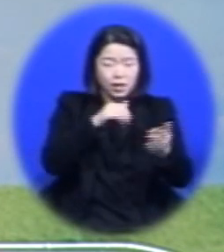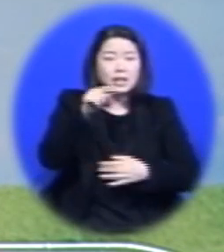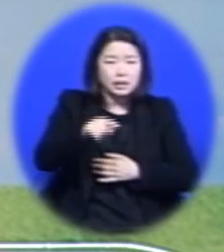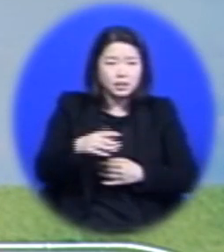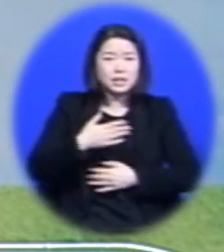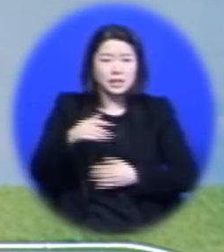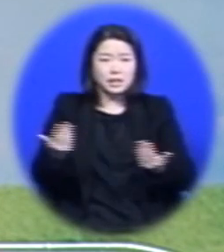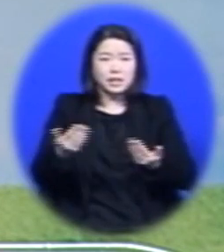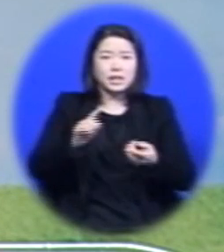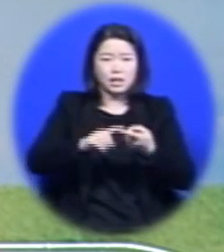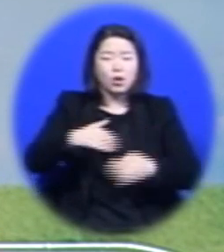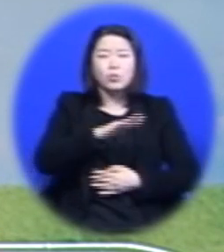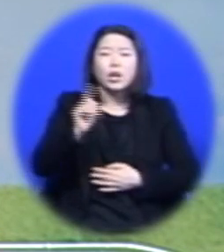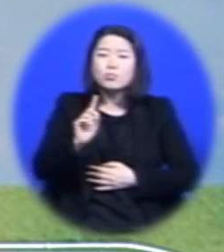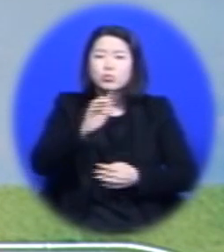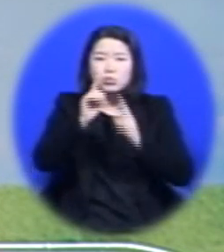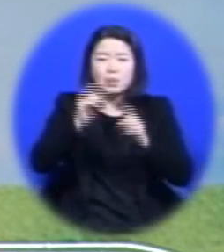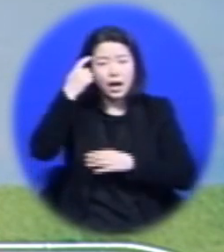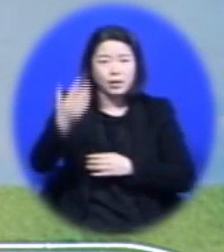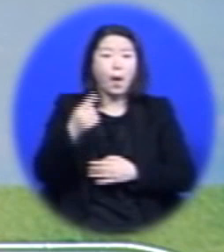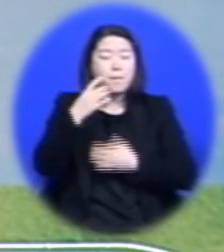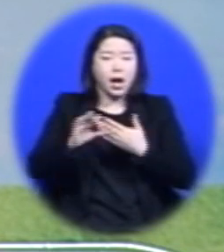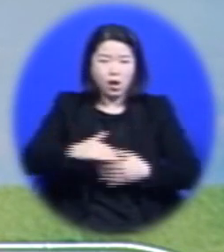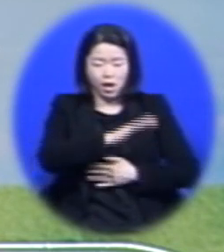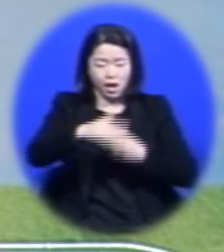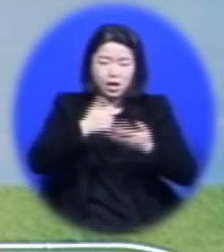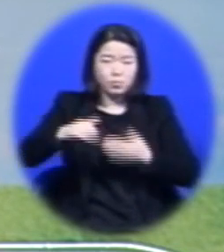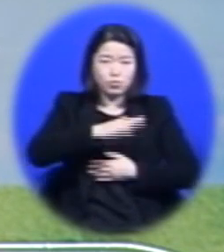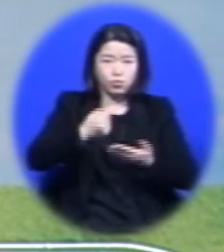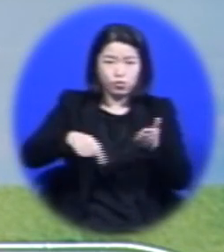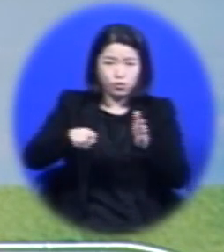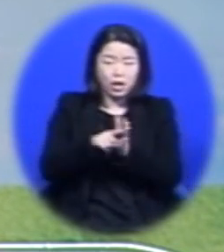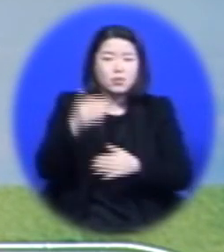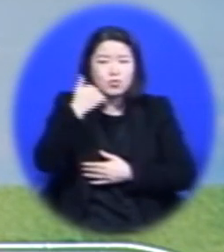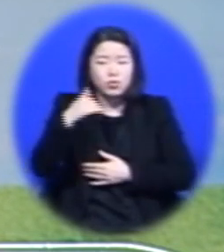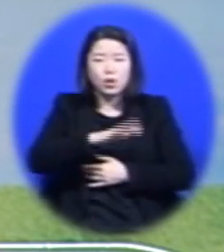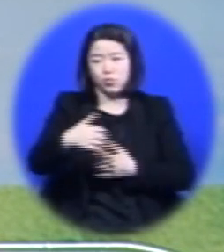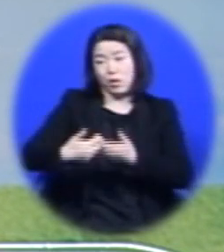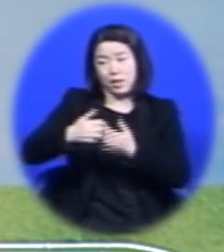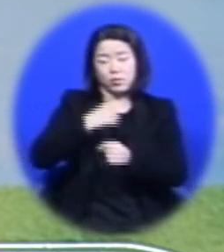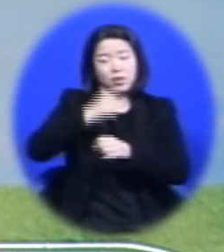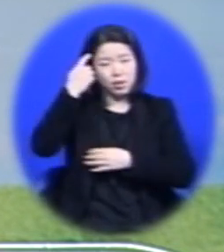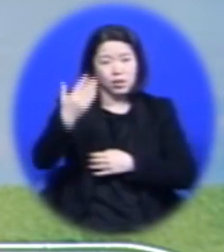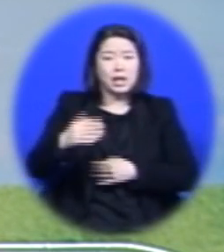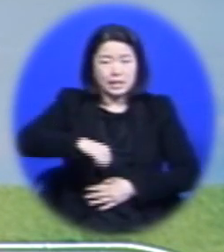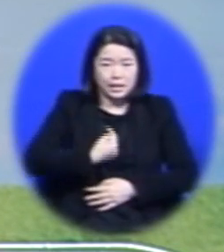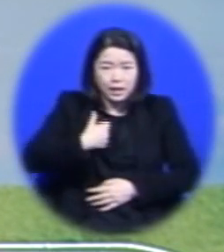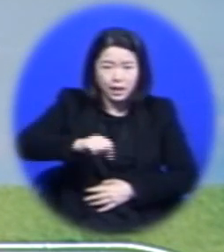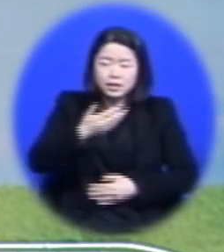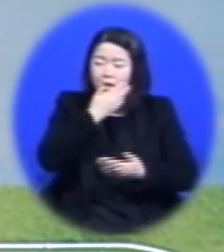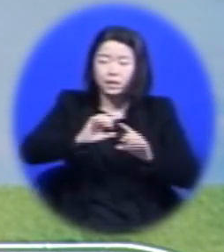우리가 무슨 말 하리요 만일 하나님이 우리를 위해 하시면 누가 우리를 대적할 돼요 자기 아들을 아끼지